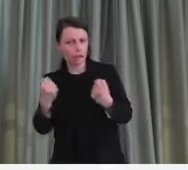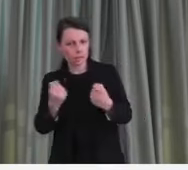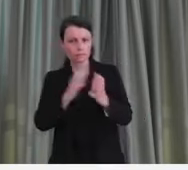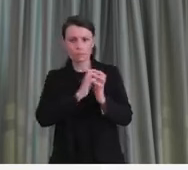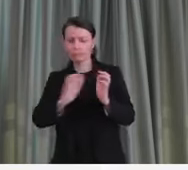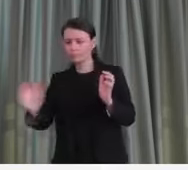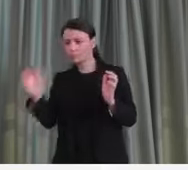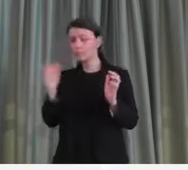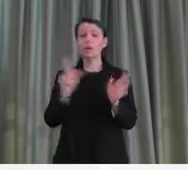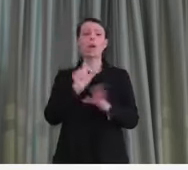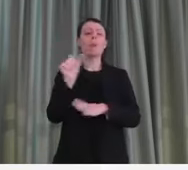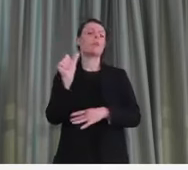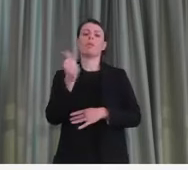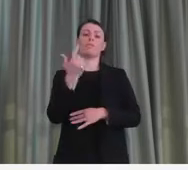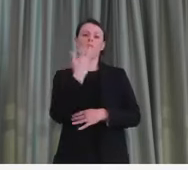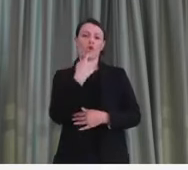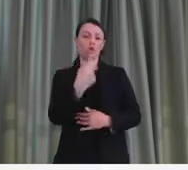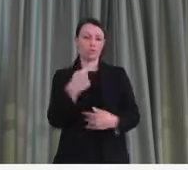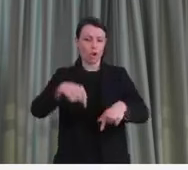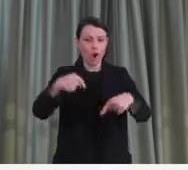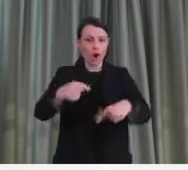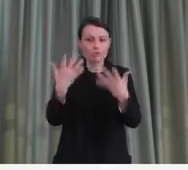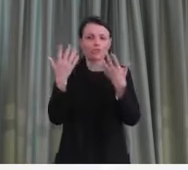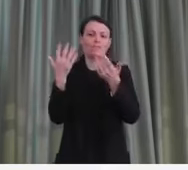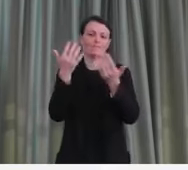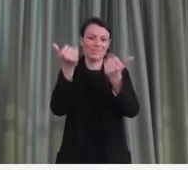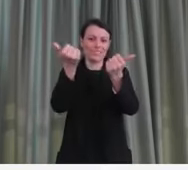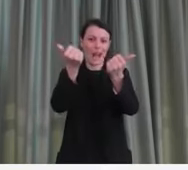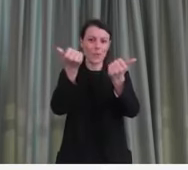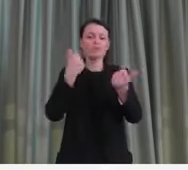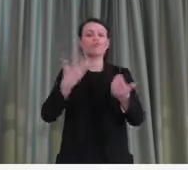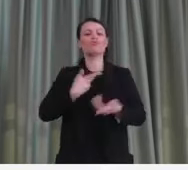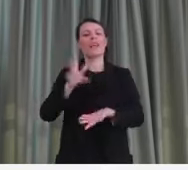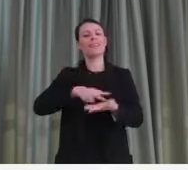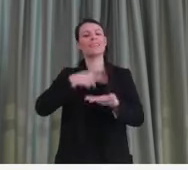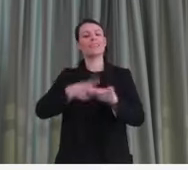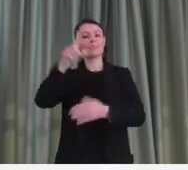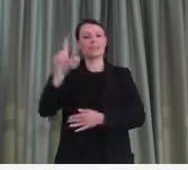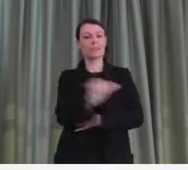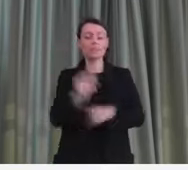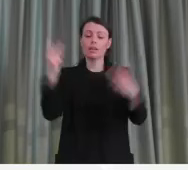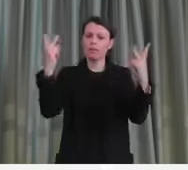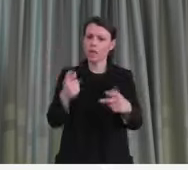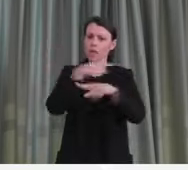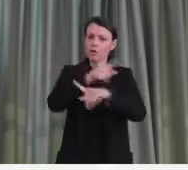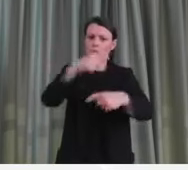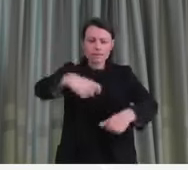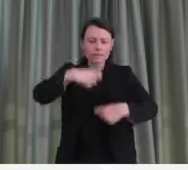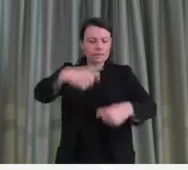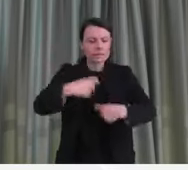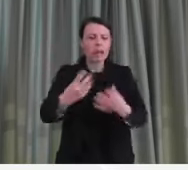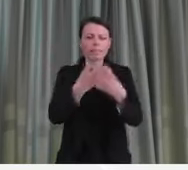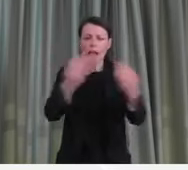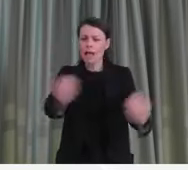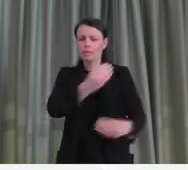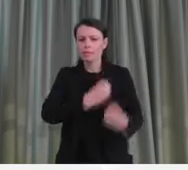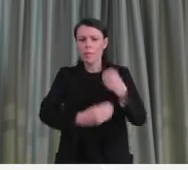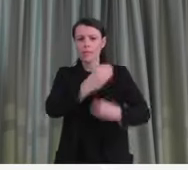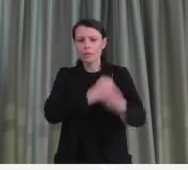salutiamo anche con piacere la traduzione nella lingua dei segni ce l'avevate giustamente richiesta in molti e era un